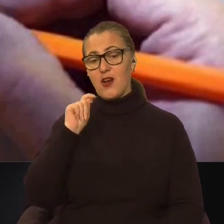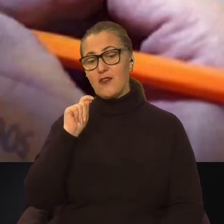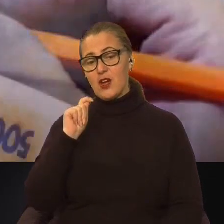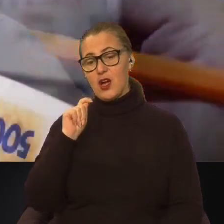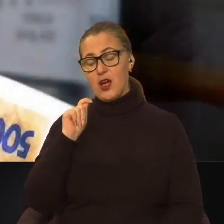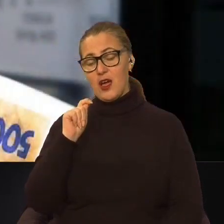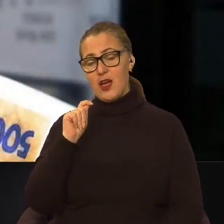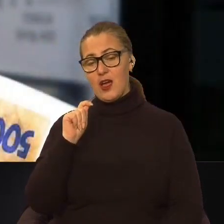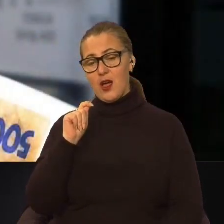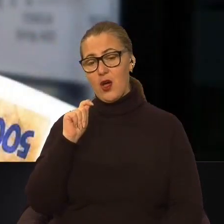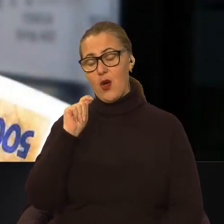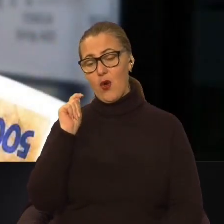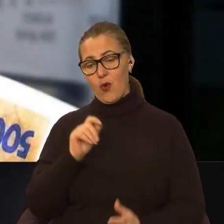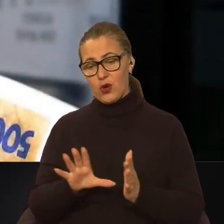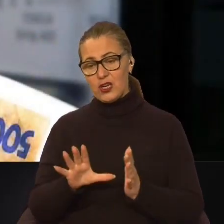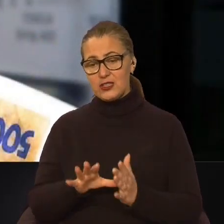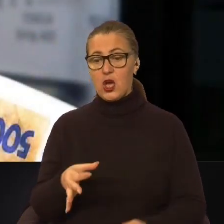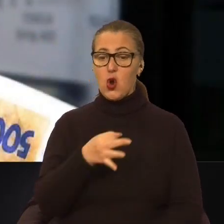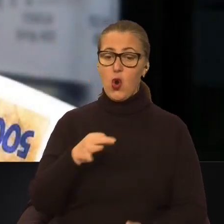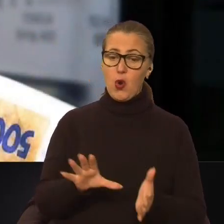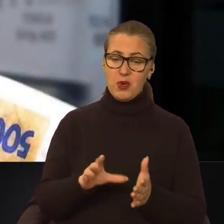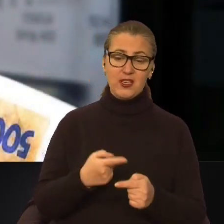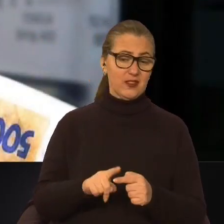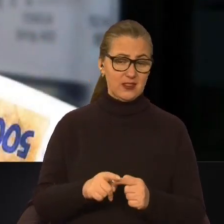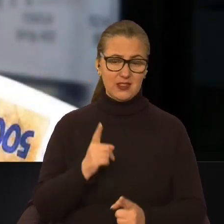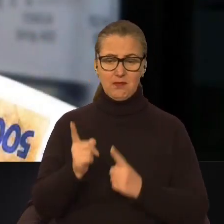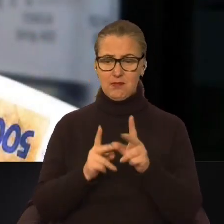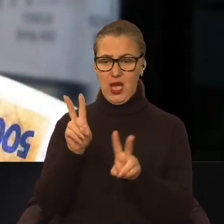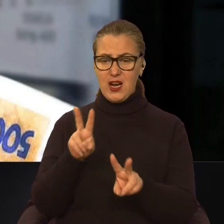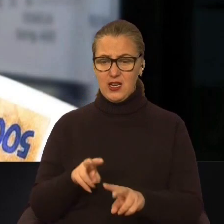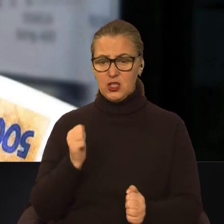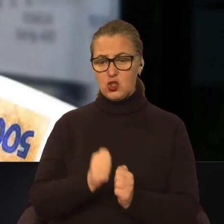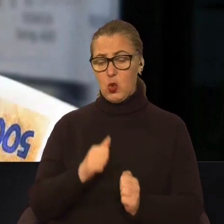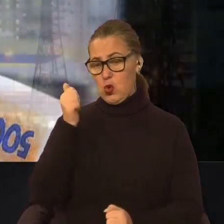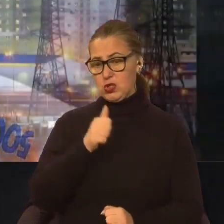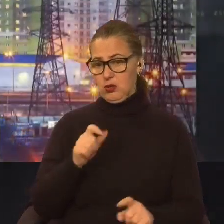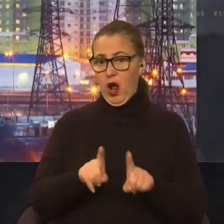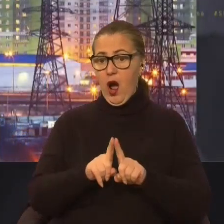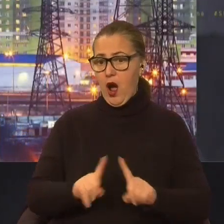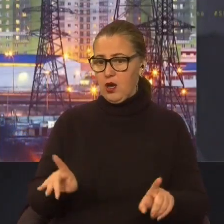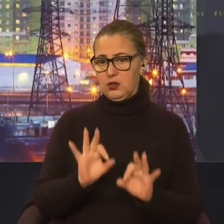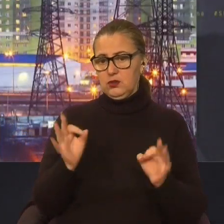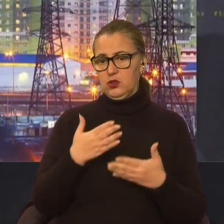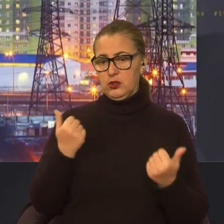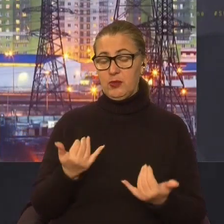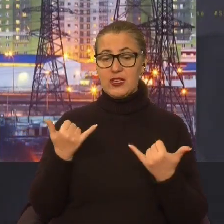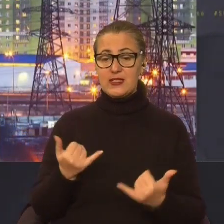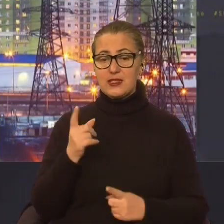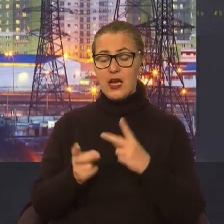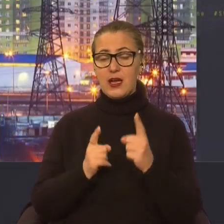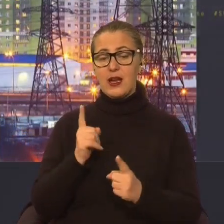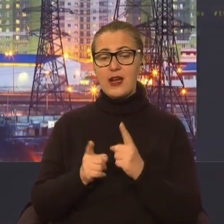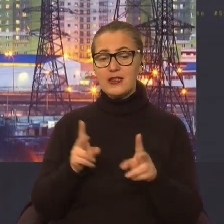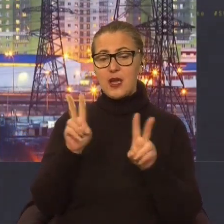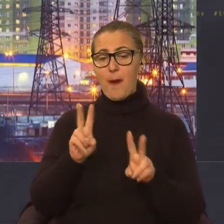процедура яка відбувається кожного року Нічого екстраординарного В ній немає і наразі перегляд тарифу нашого він